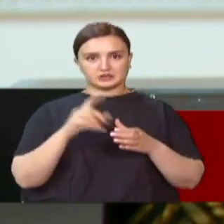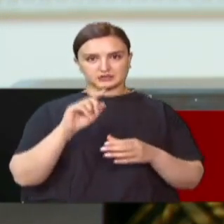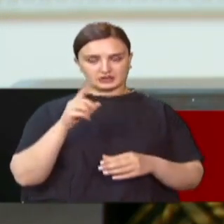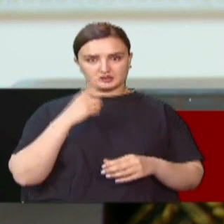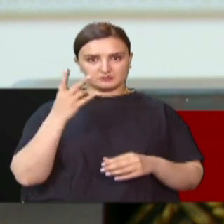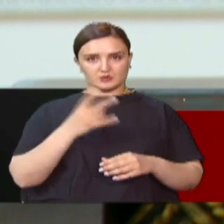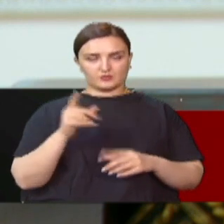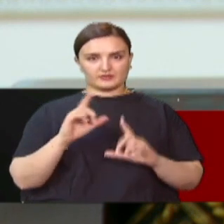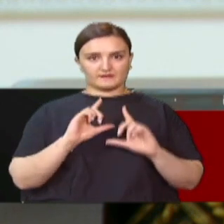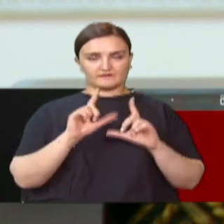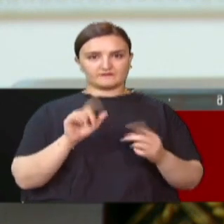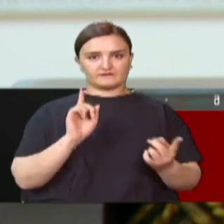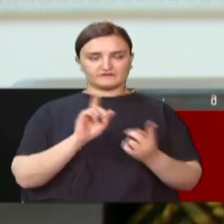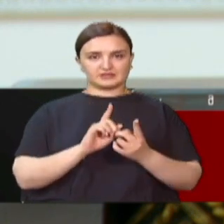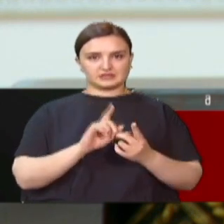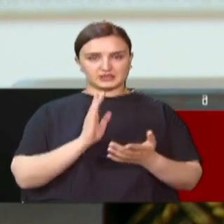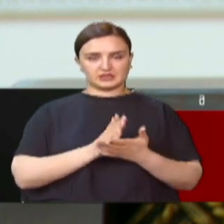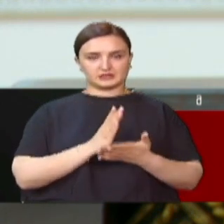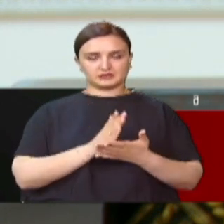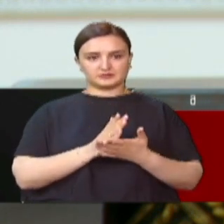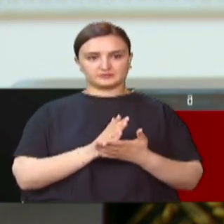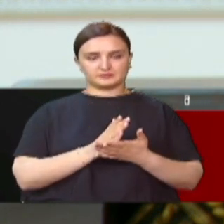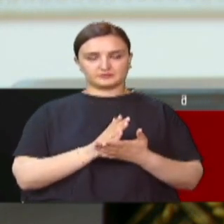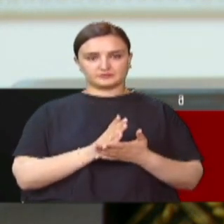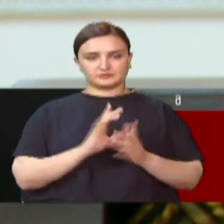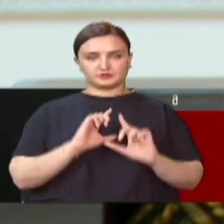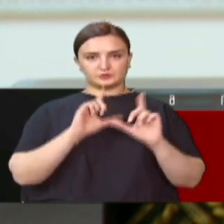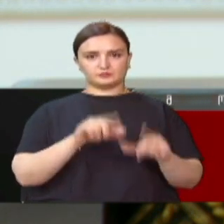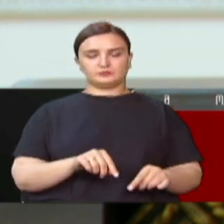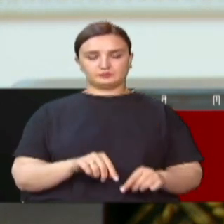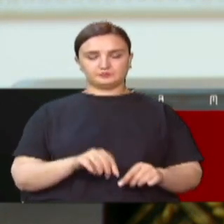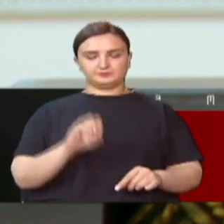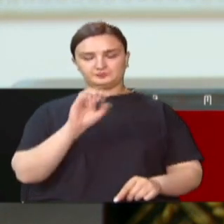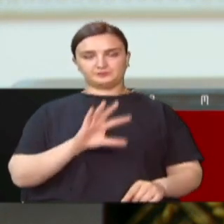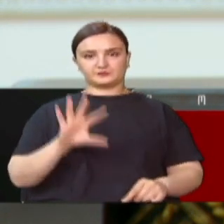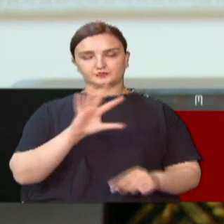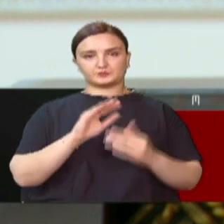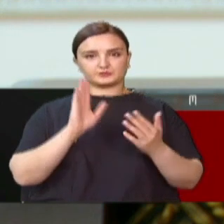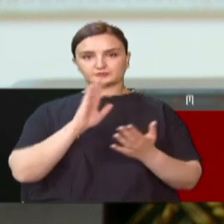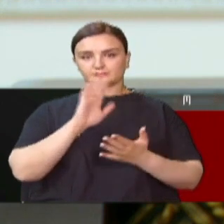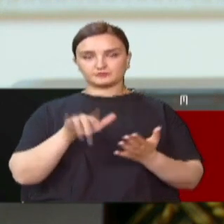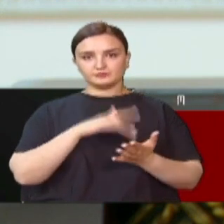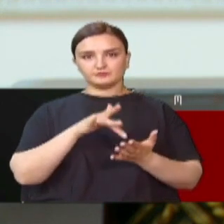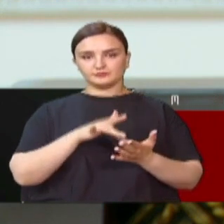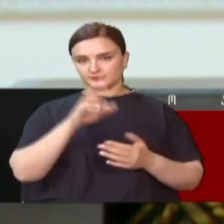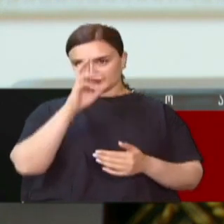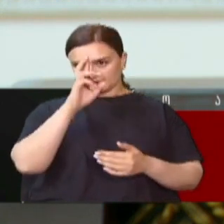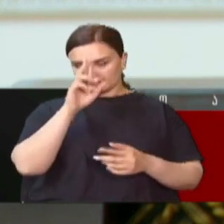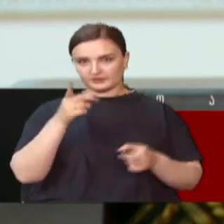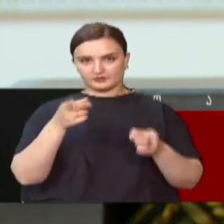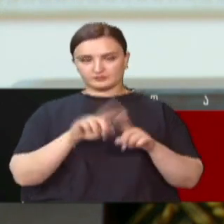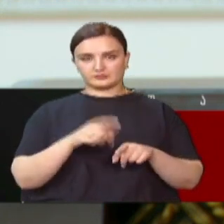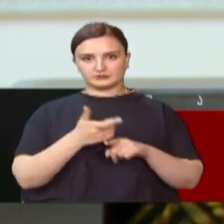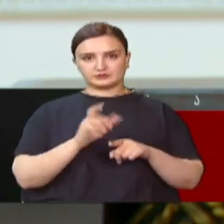უნდა, ვიზიტად არის ჩასული ევროპის დედაქალაქებში და მთავრობაც